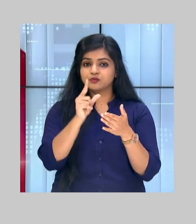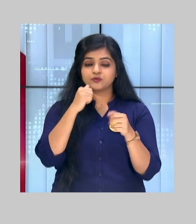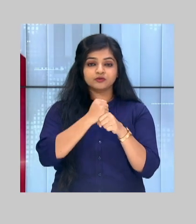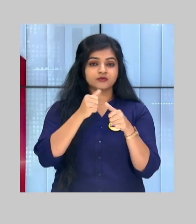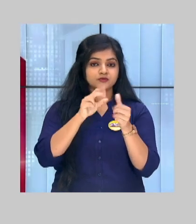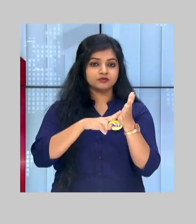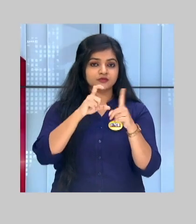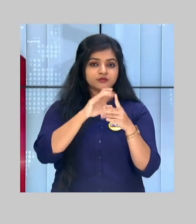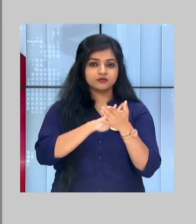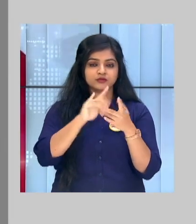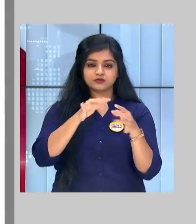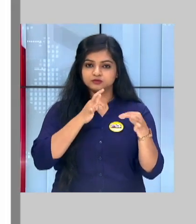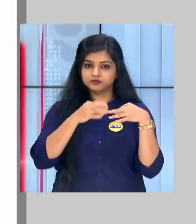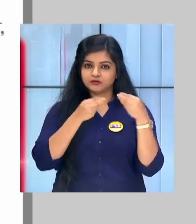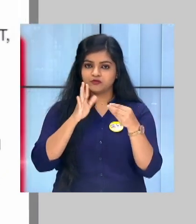ഇക്കാര്യത്തിൽ?